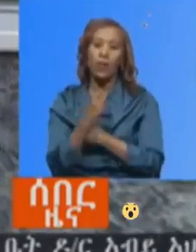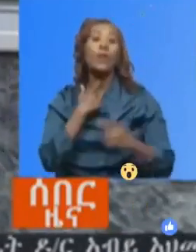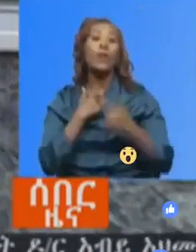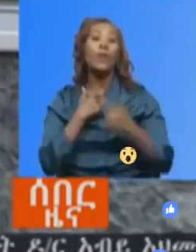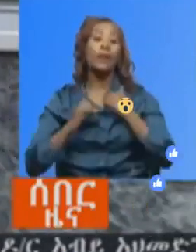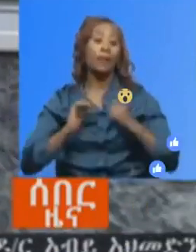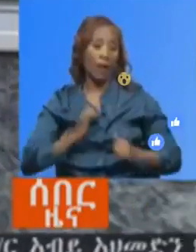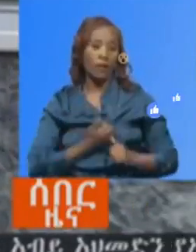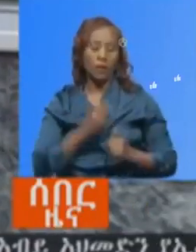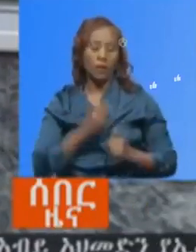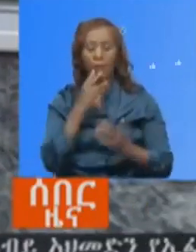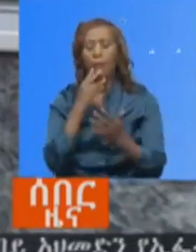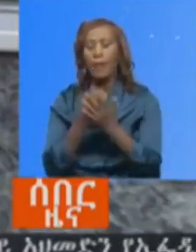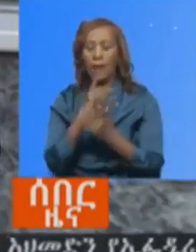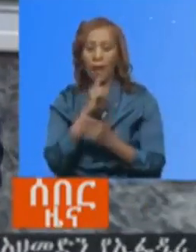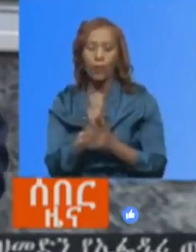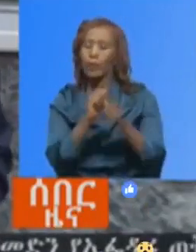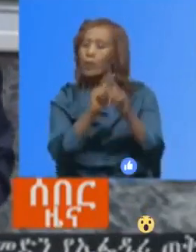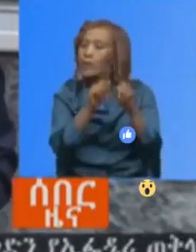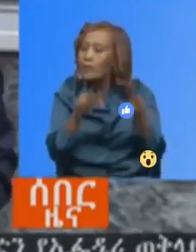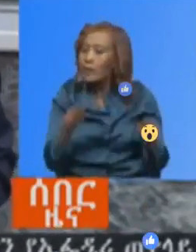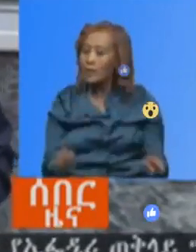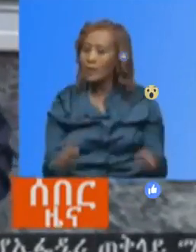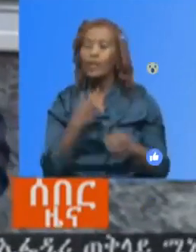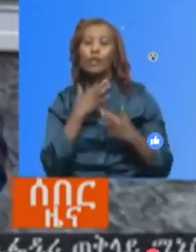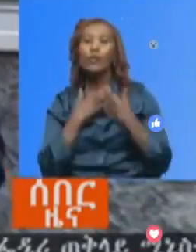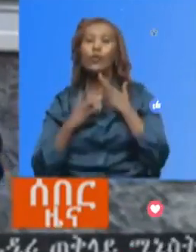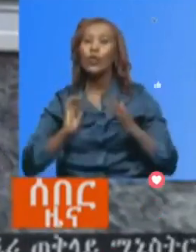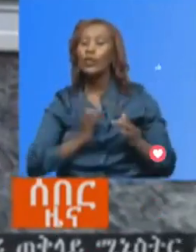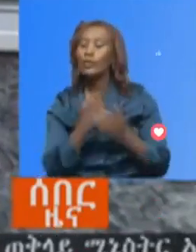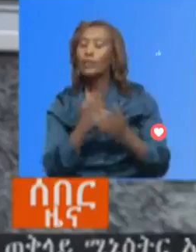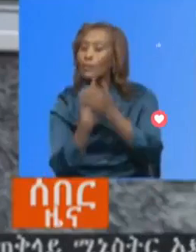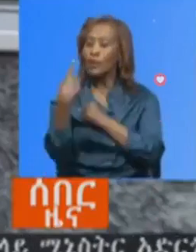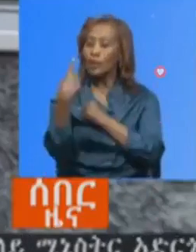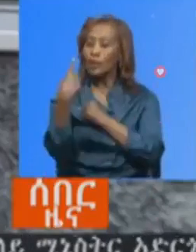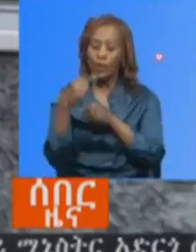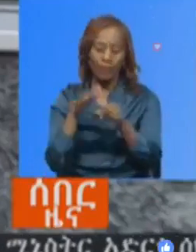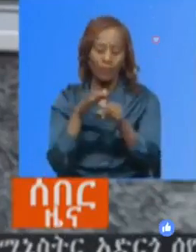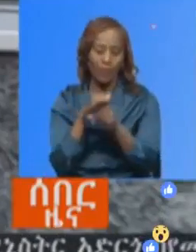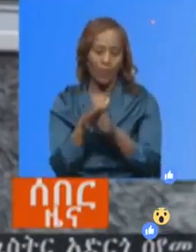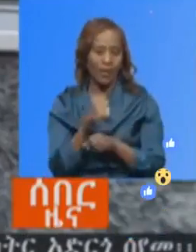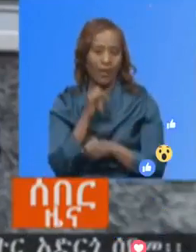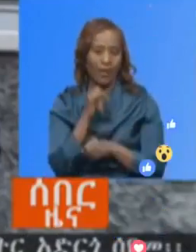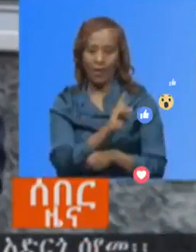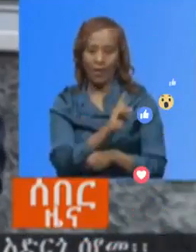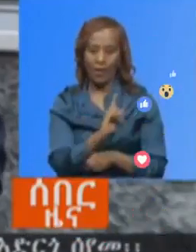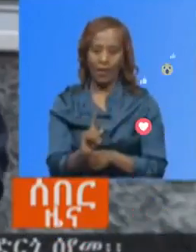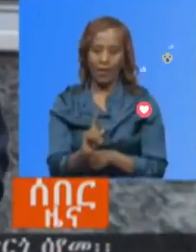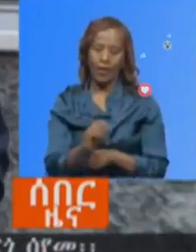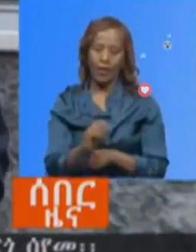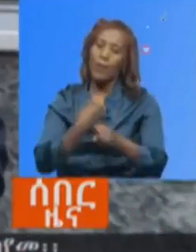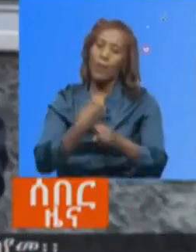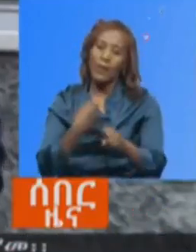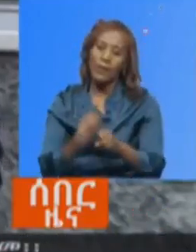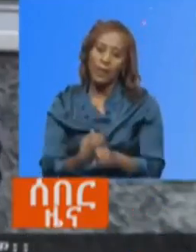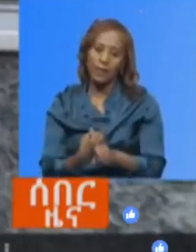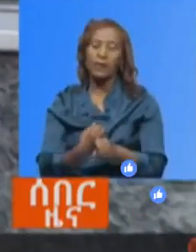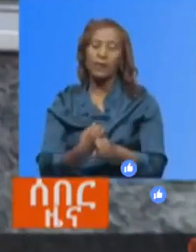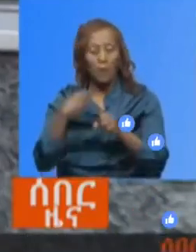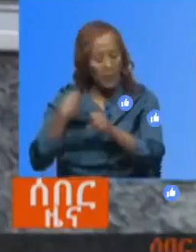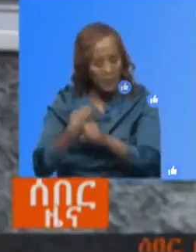መመኘታችን መልካም ነው፣ ነገር ግን ምኞታችን ብቻውን በቂ አይደለም። መስራት፣